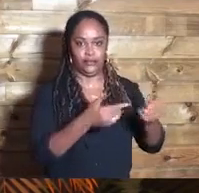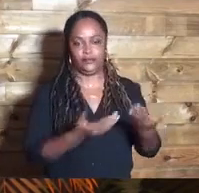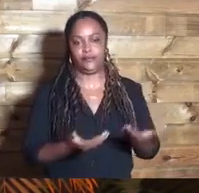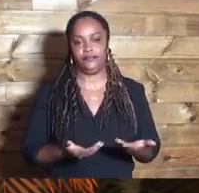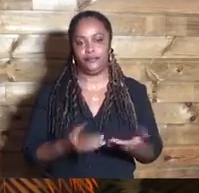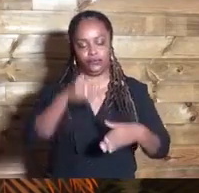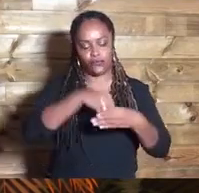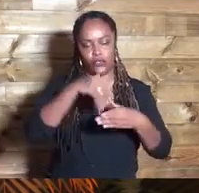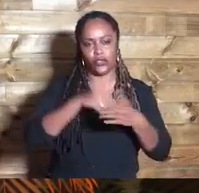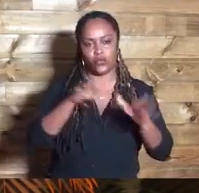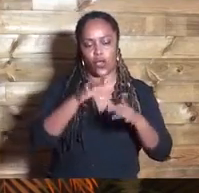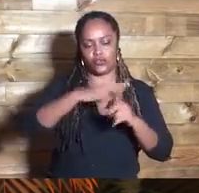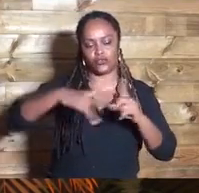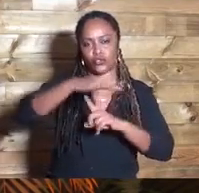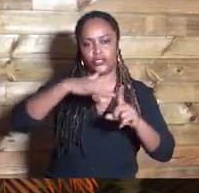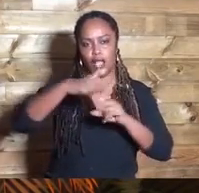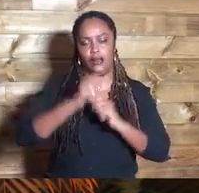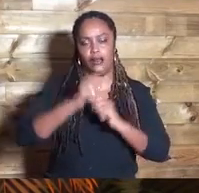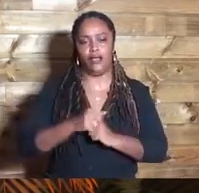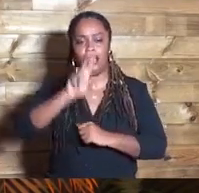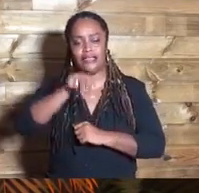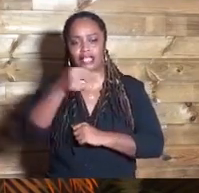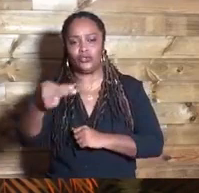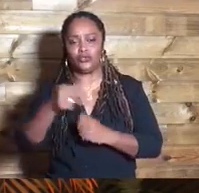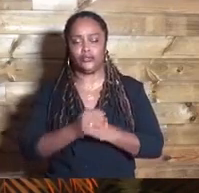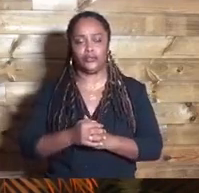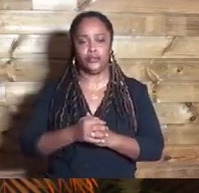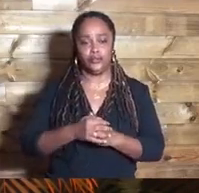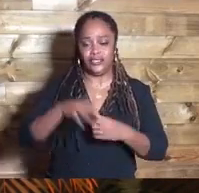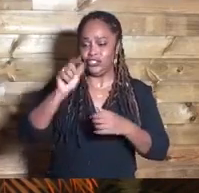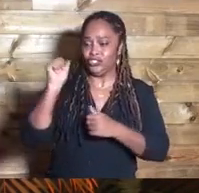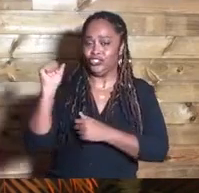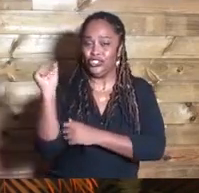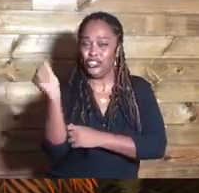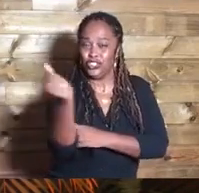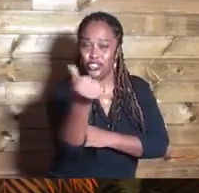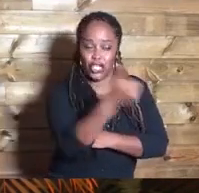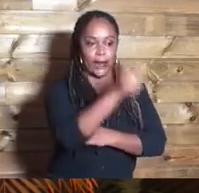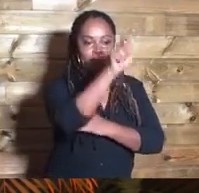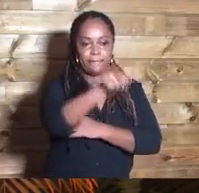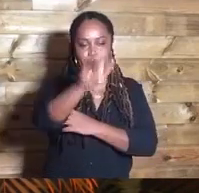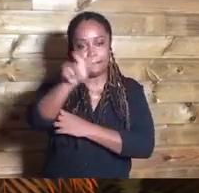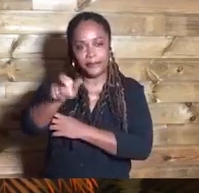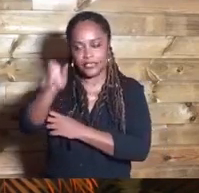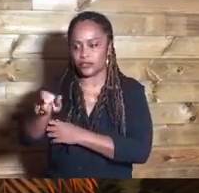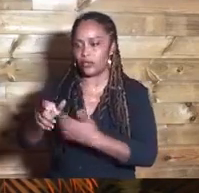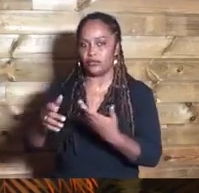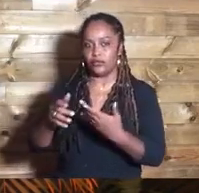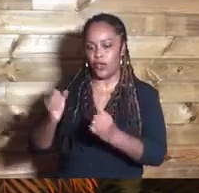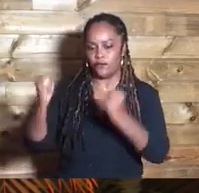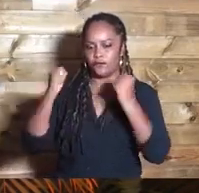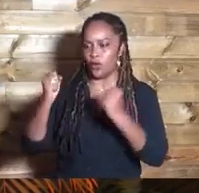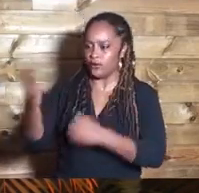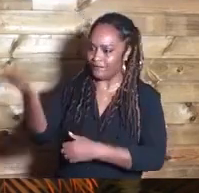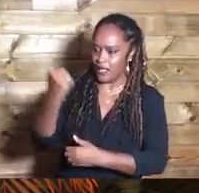naturelles. Adam qu'on voit, chaque monde qui vient avait sa épée, avait compétence, avait force, avait